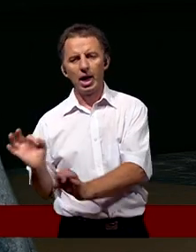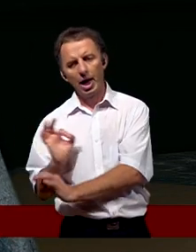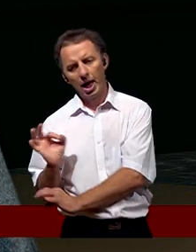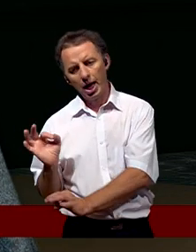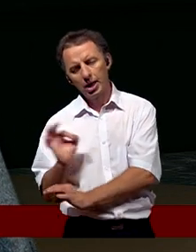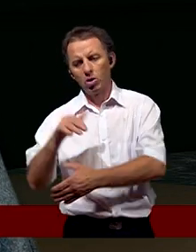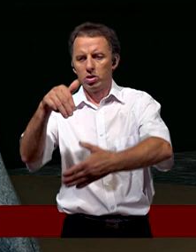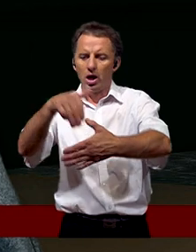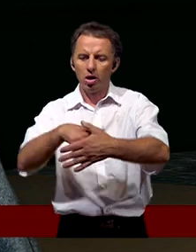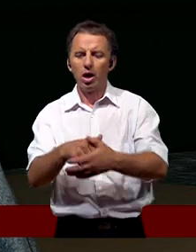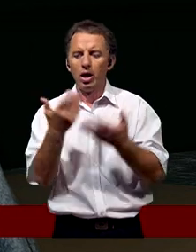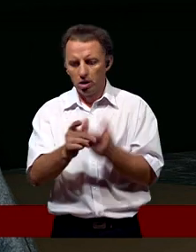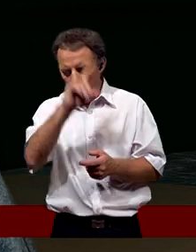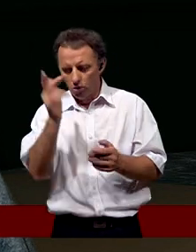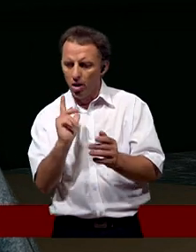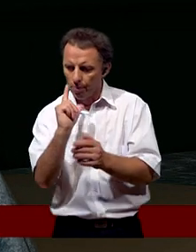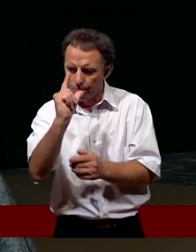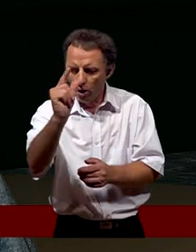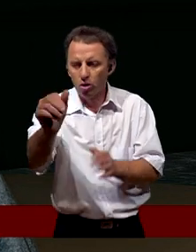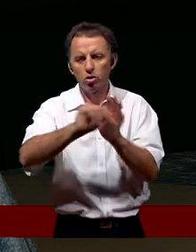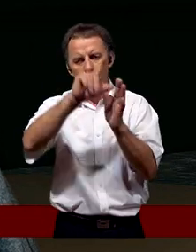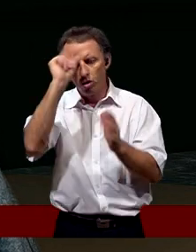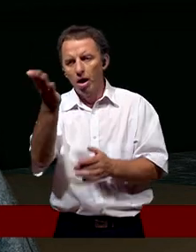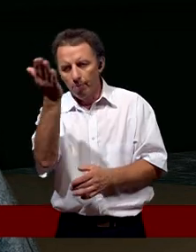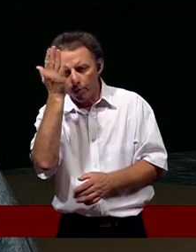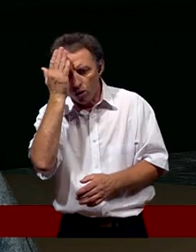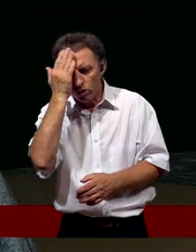gestu bycia dobrym. A Jezus chce, żebyśmy poszli do ludzi,